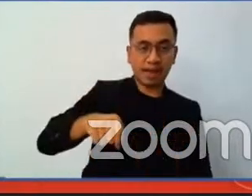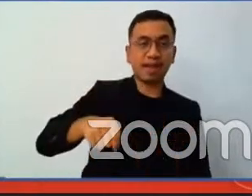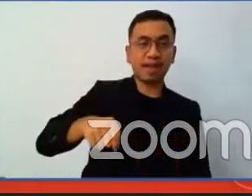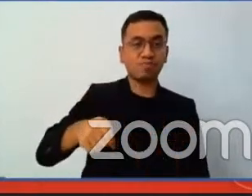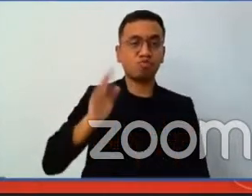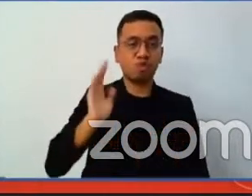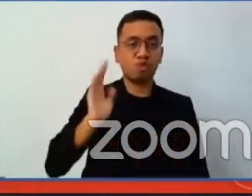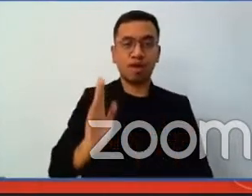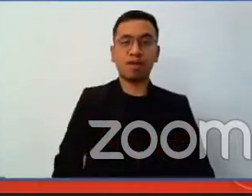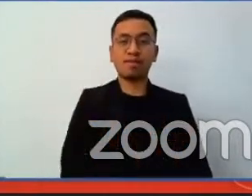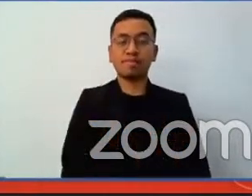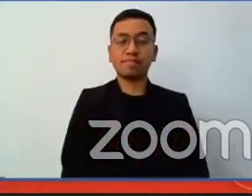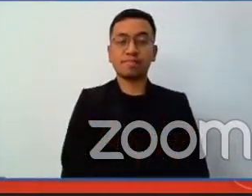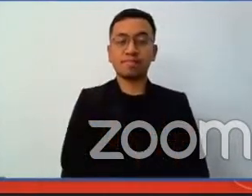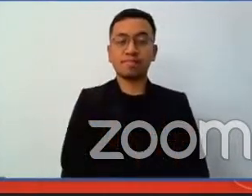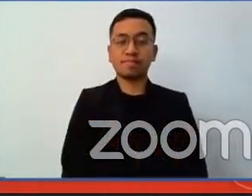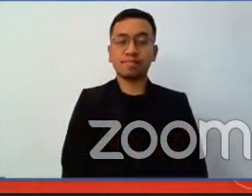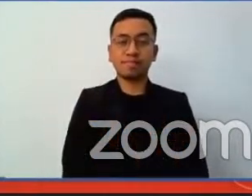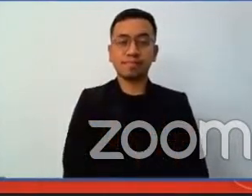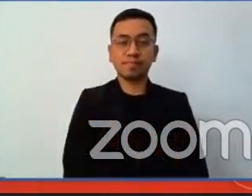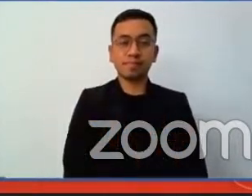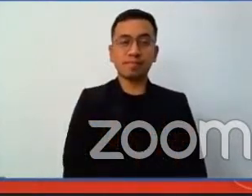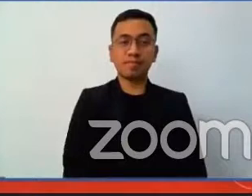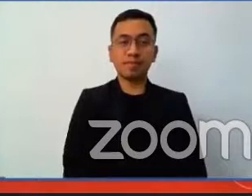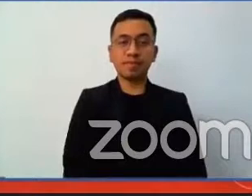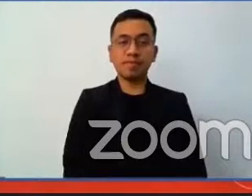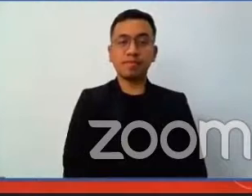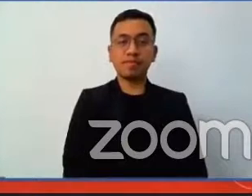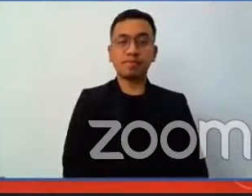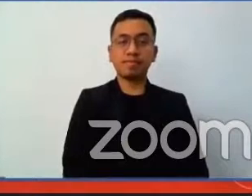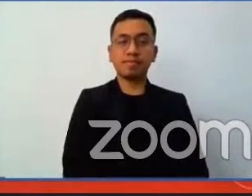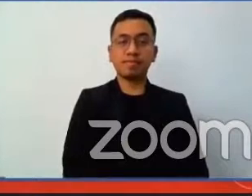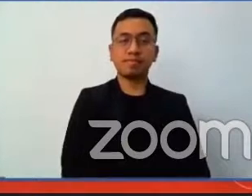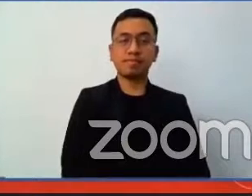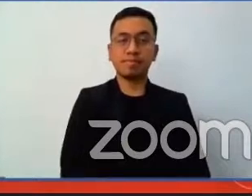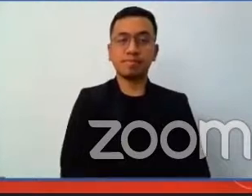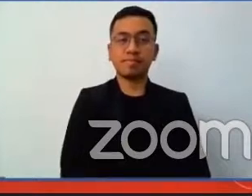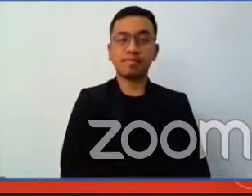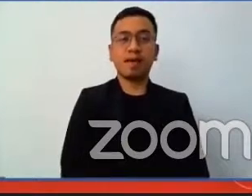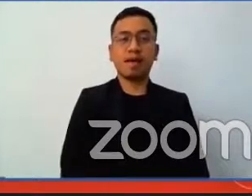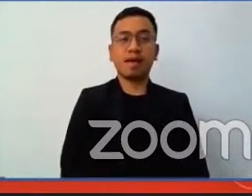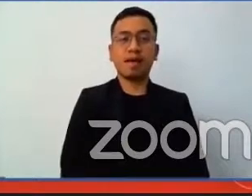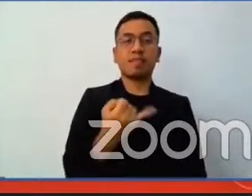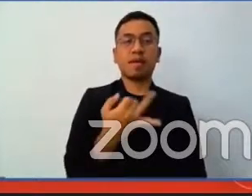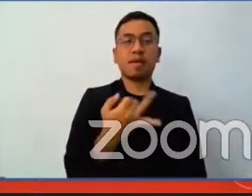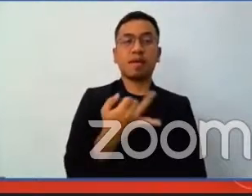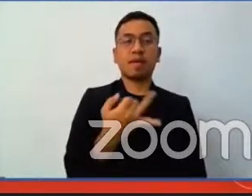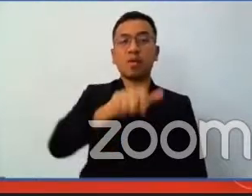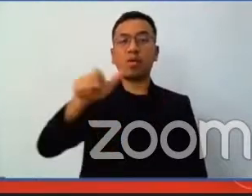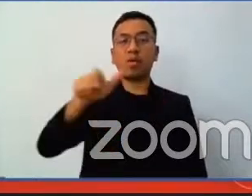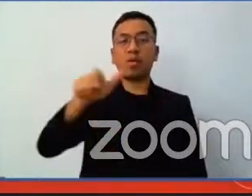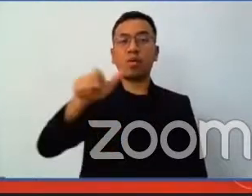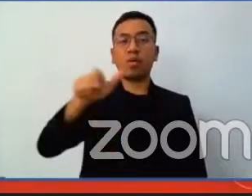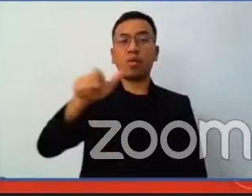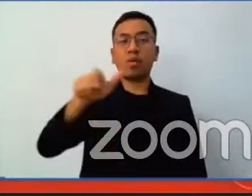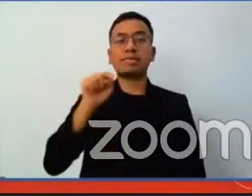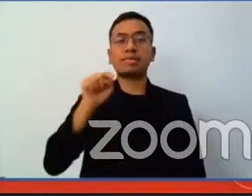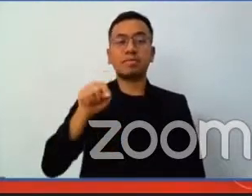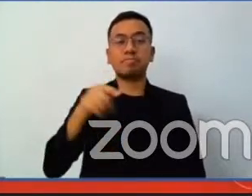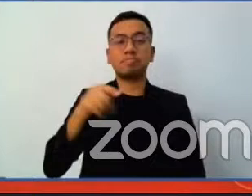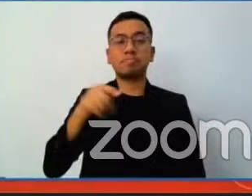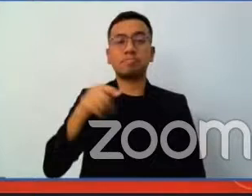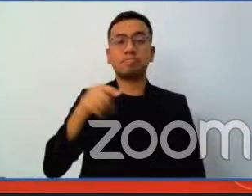sebelum mengenal Laboratorium Maya. Jadi mungkin beberapa dari peserta atau Bapak dan Ibu